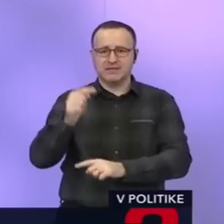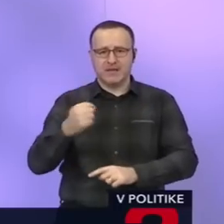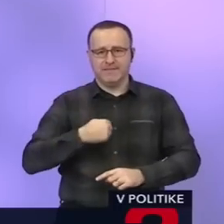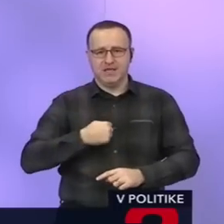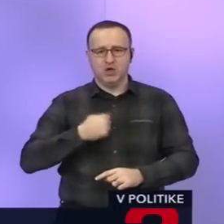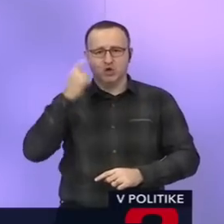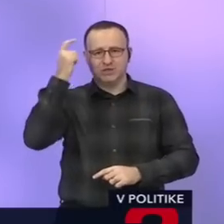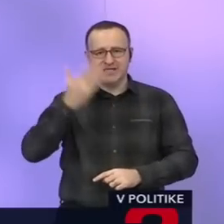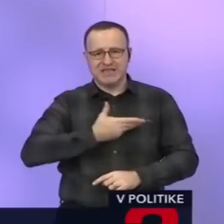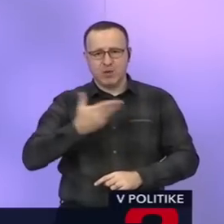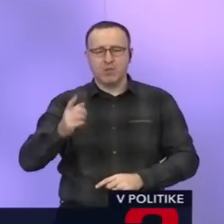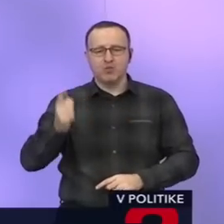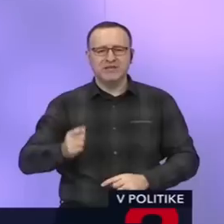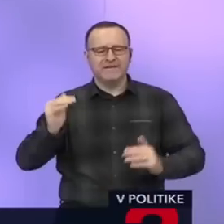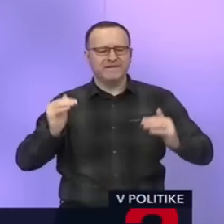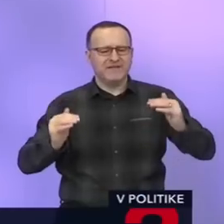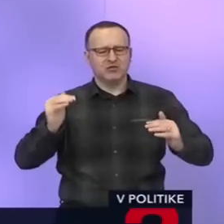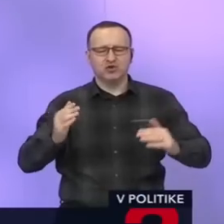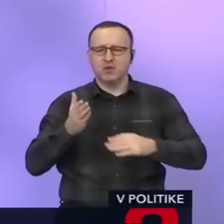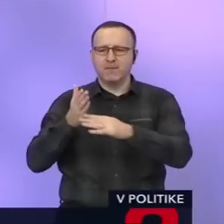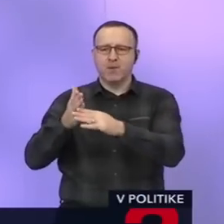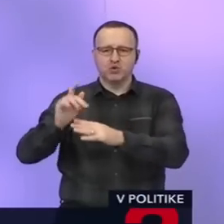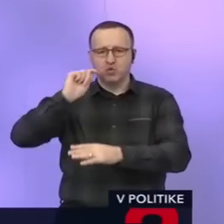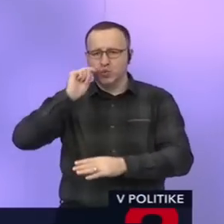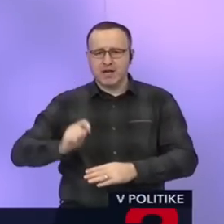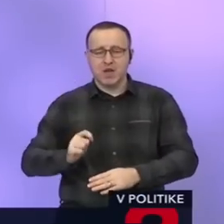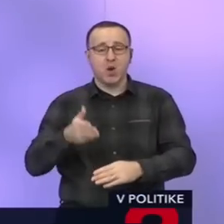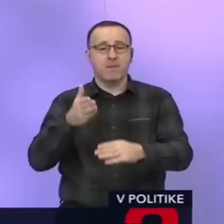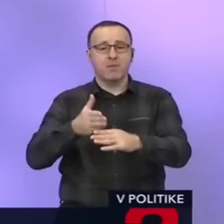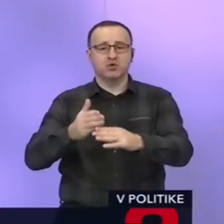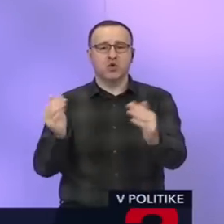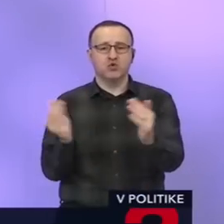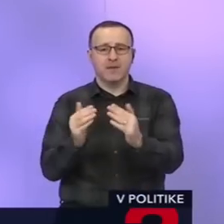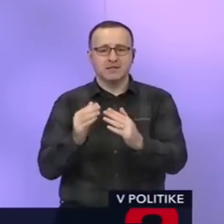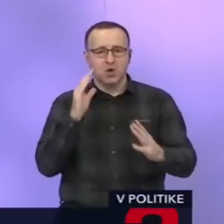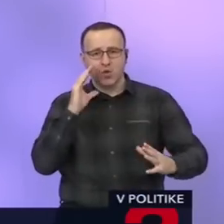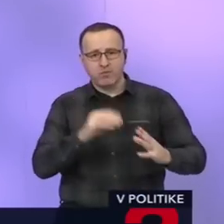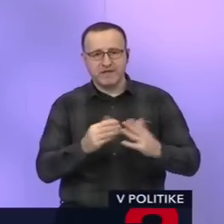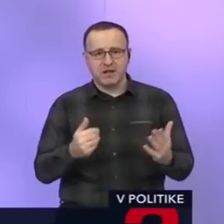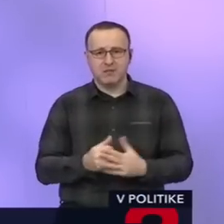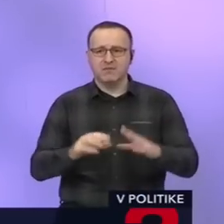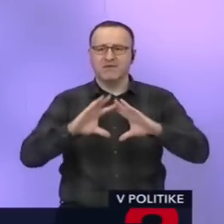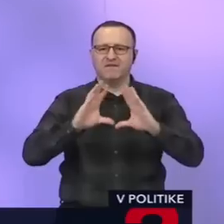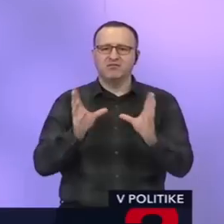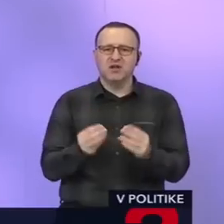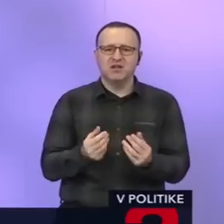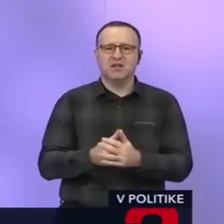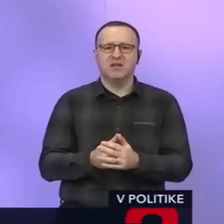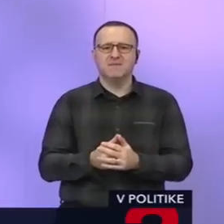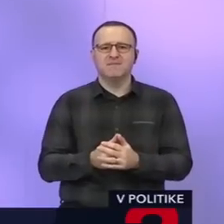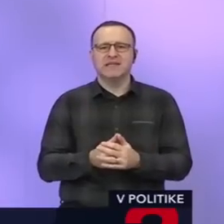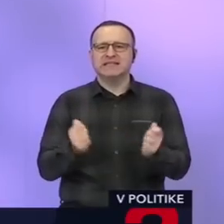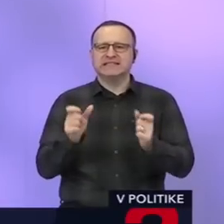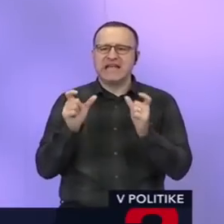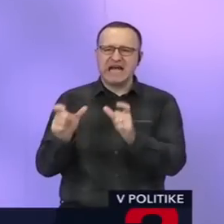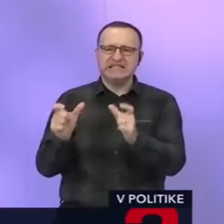bola určitá vyváženosť pomoci Ukrajine aj pomoci domácemu obyvateľstvu. Pretože všetky tie sankčné režimy negatívne